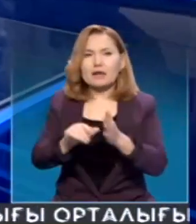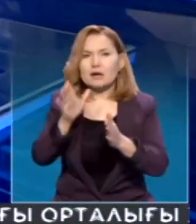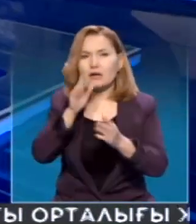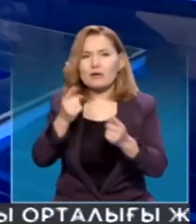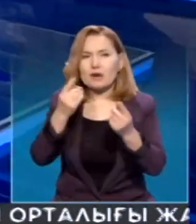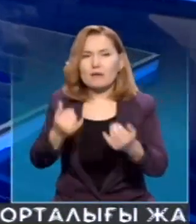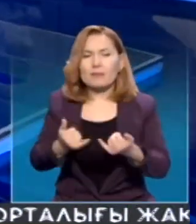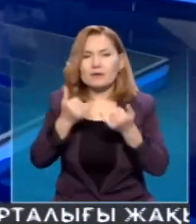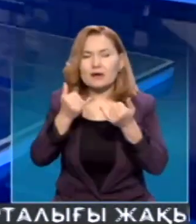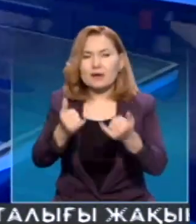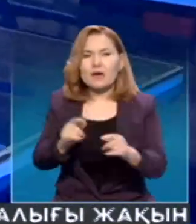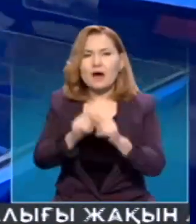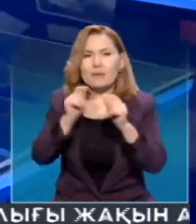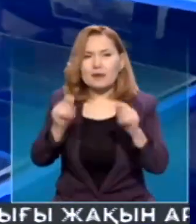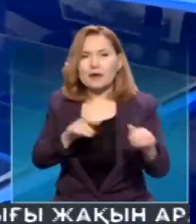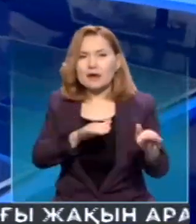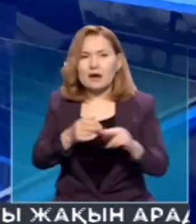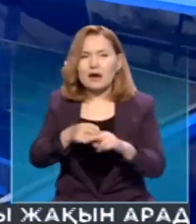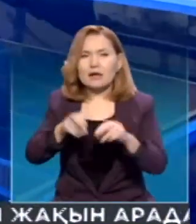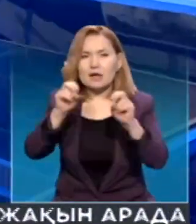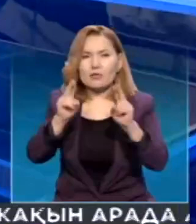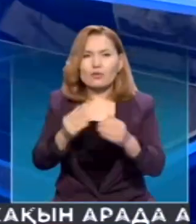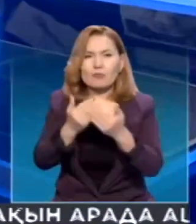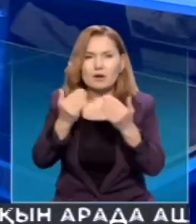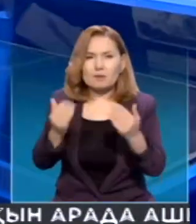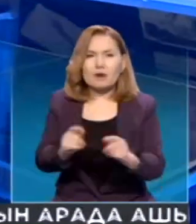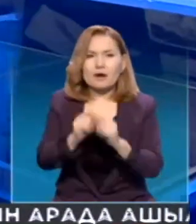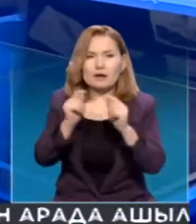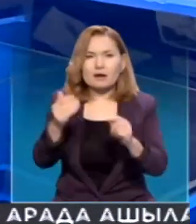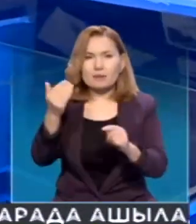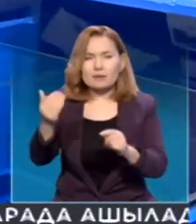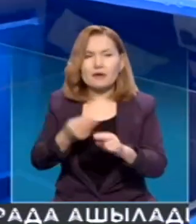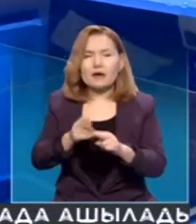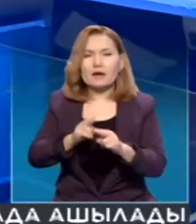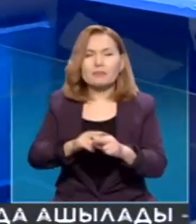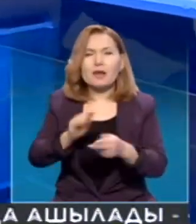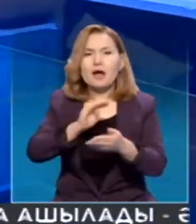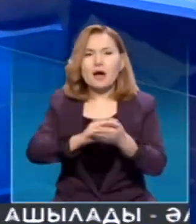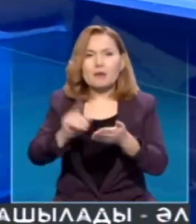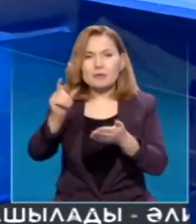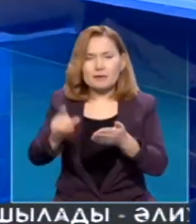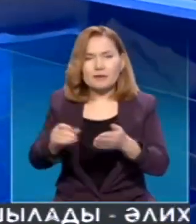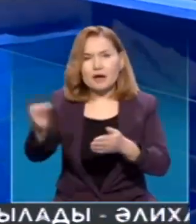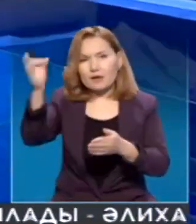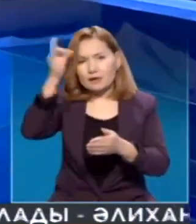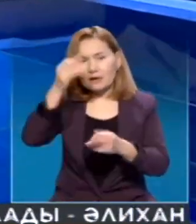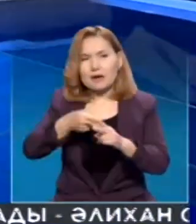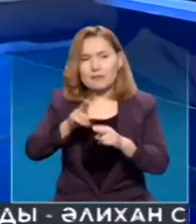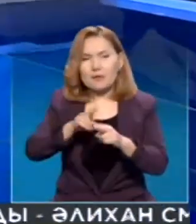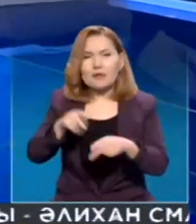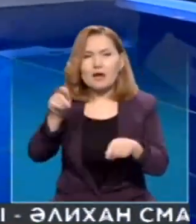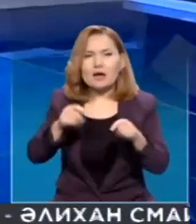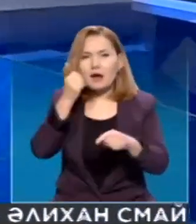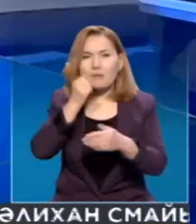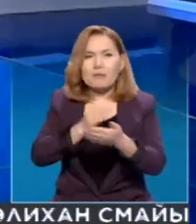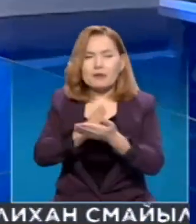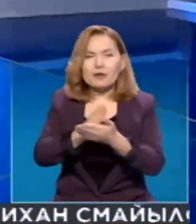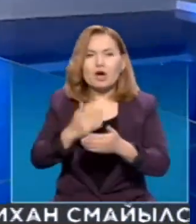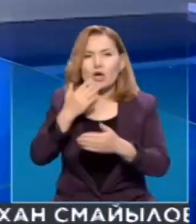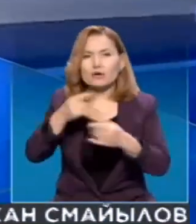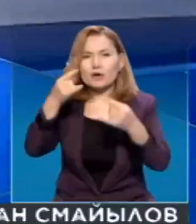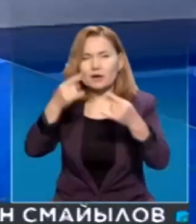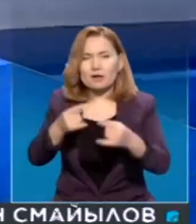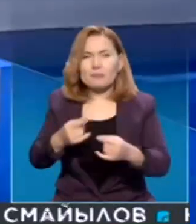65 жылдығына орай ұйымдастырылған шарада арнайы көрме ұйымдастырылды. Әріптестерін еске алуға келген ардагерлер ұлттық